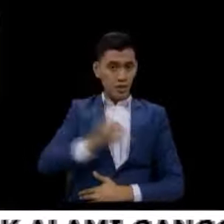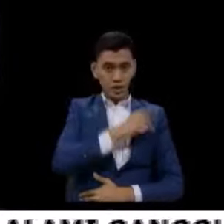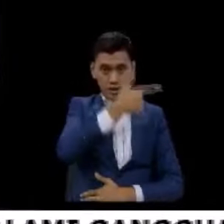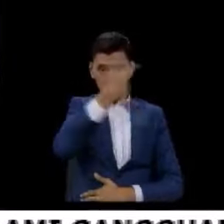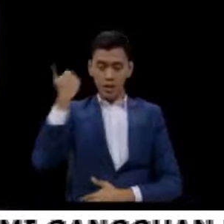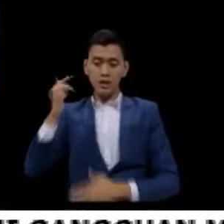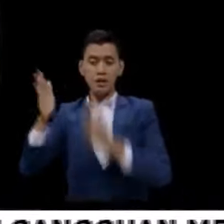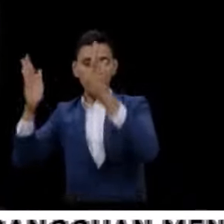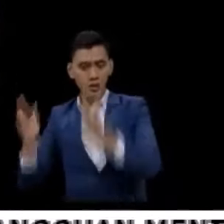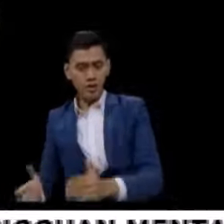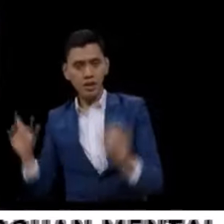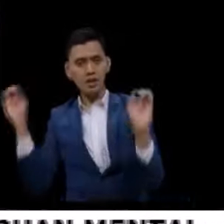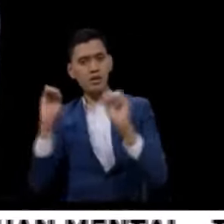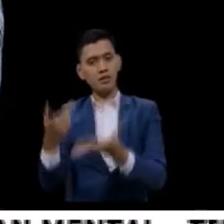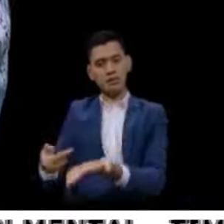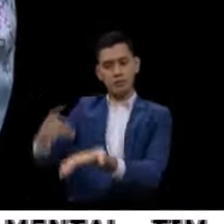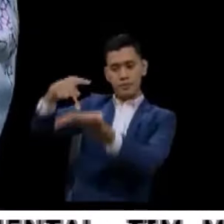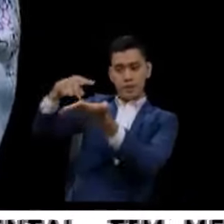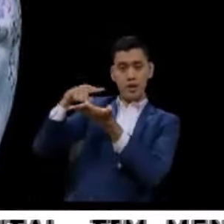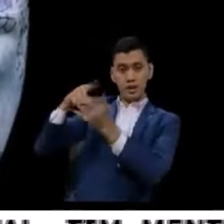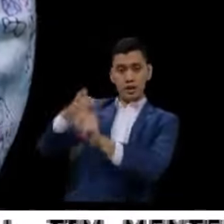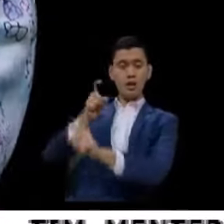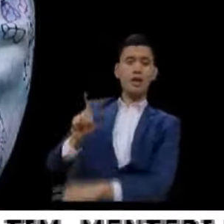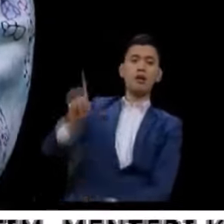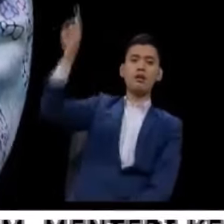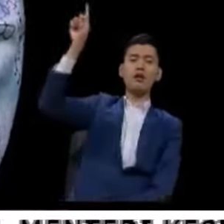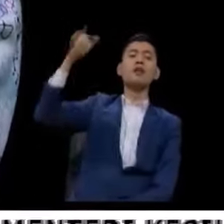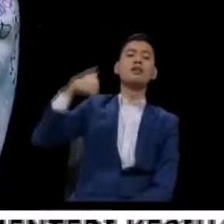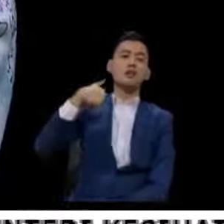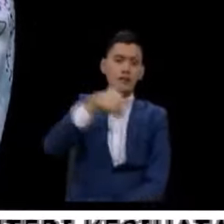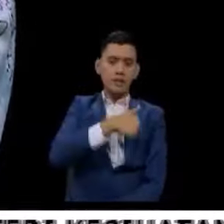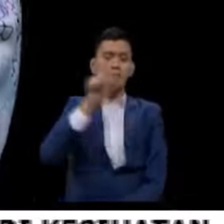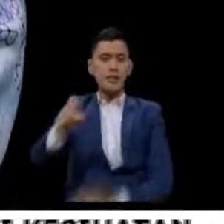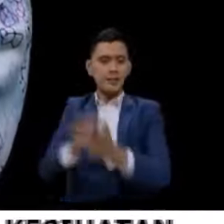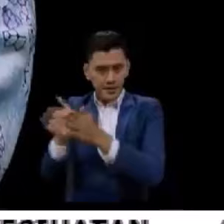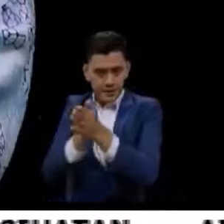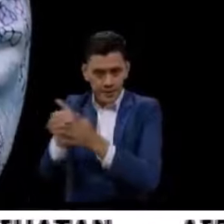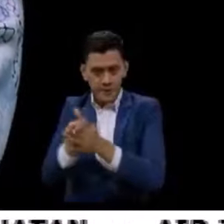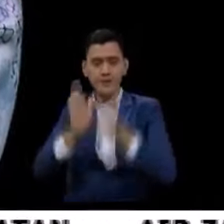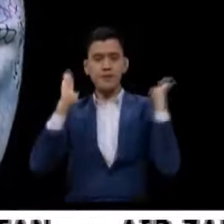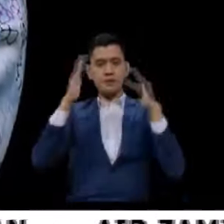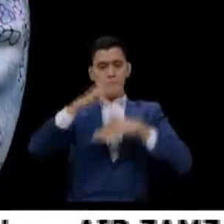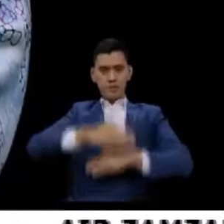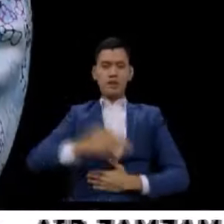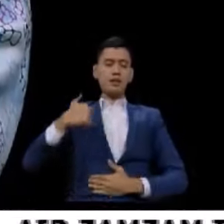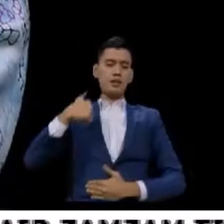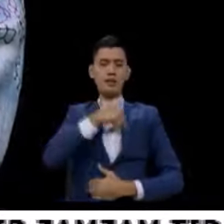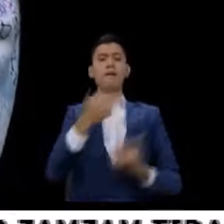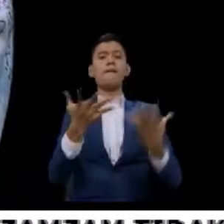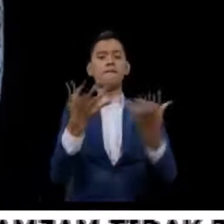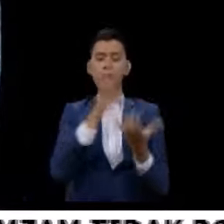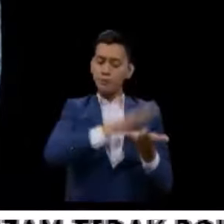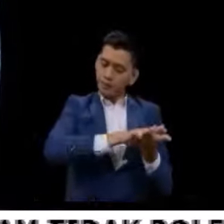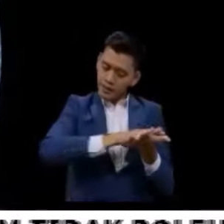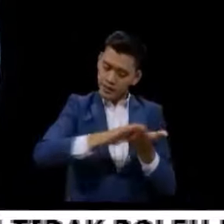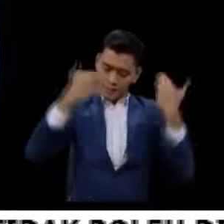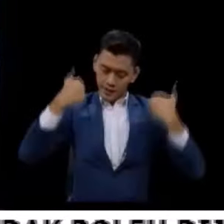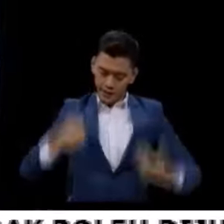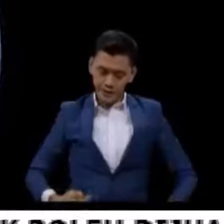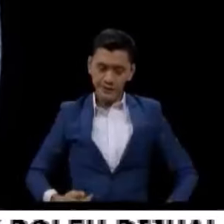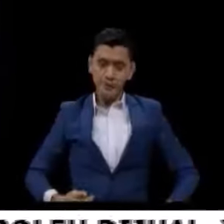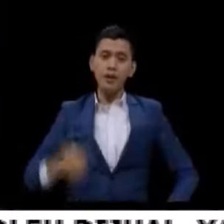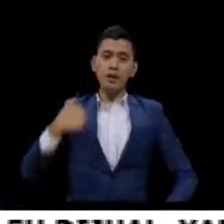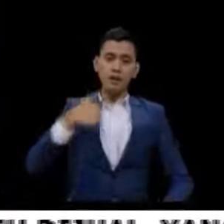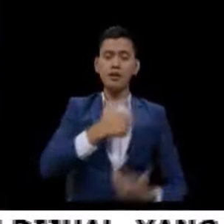takkan dapat pahala oleh Allah subhanahuwata'ala begitu tidak kita dalam apapun Sekalipun kita anak makanan kita makanan Suci Apakah